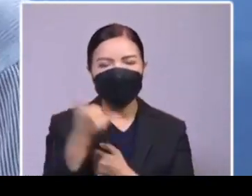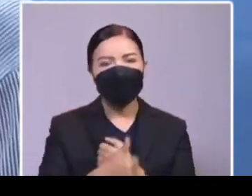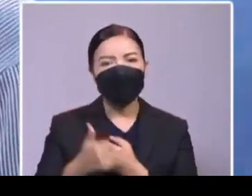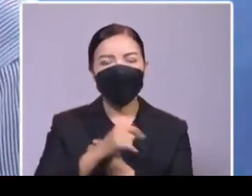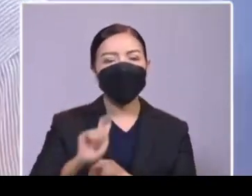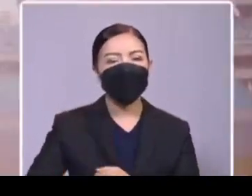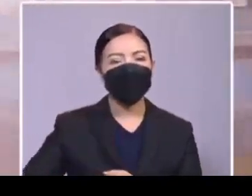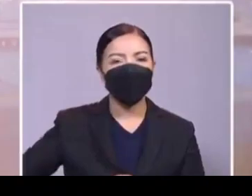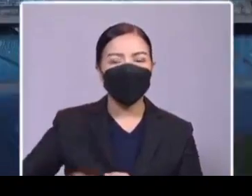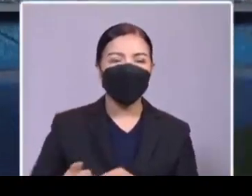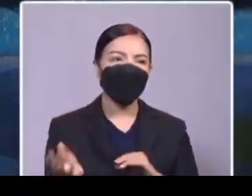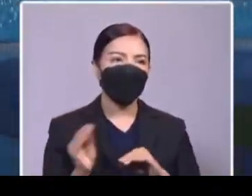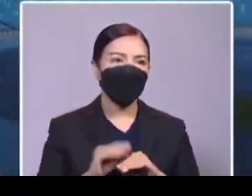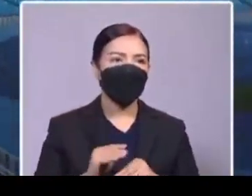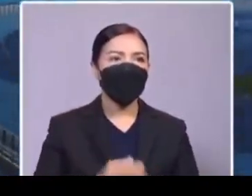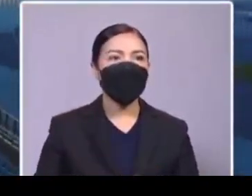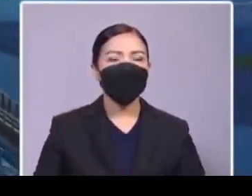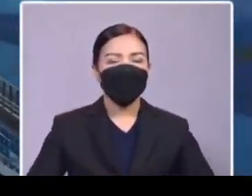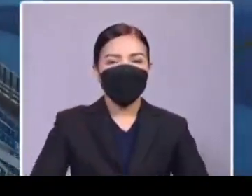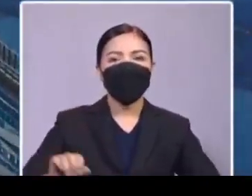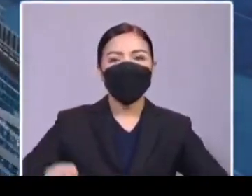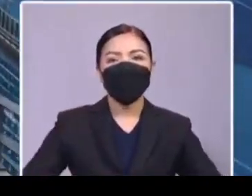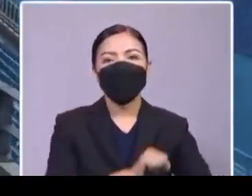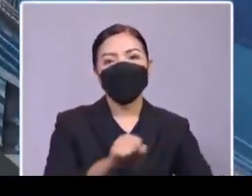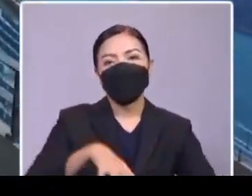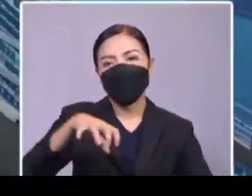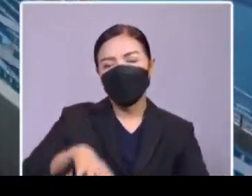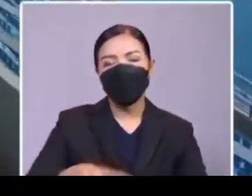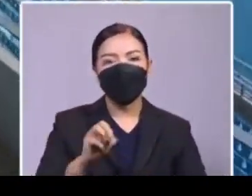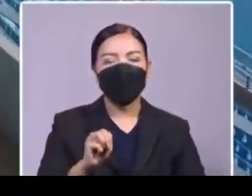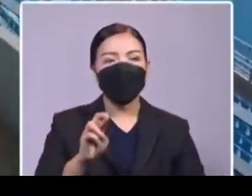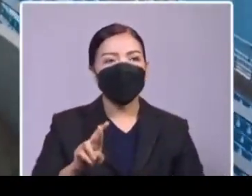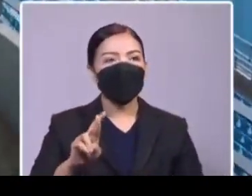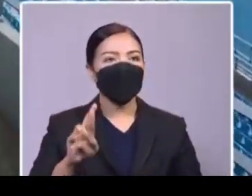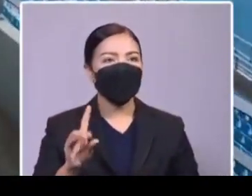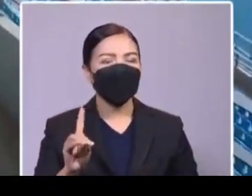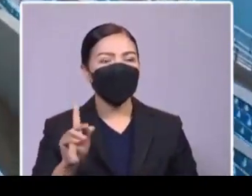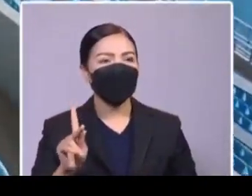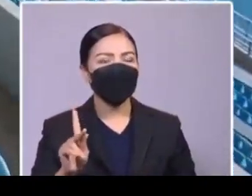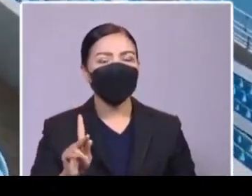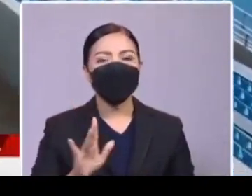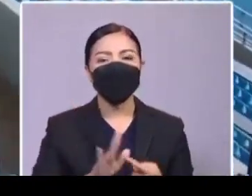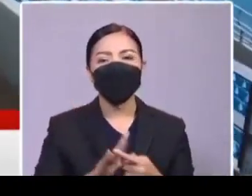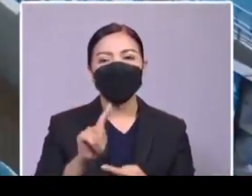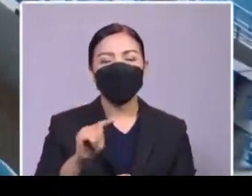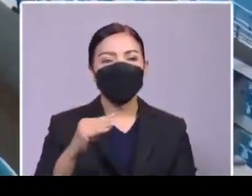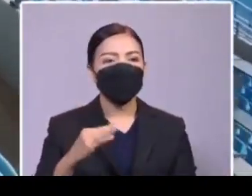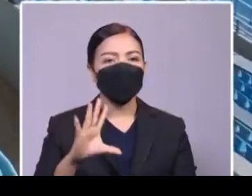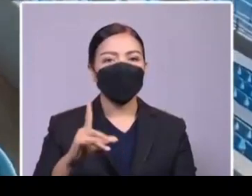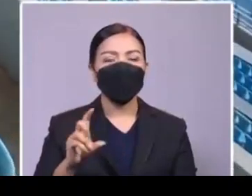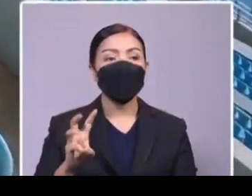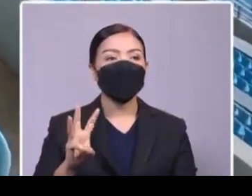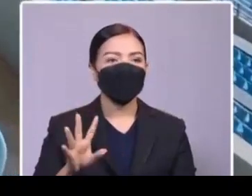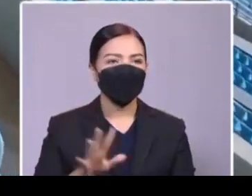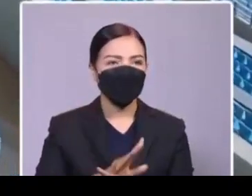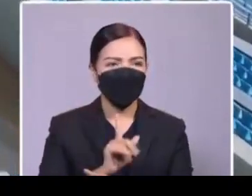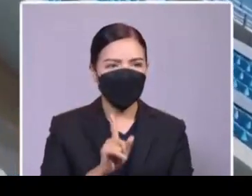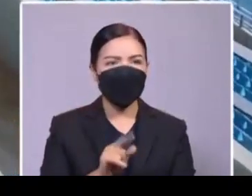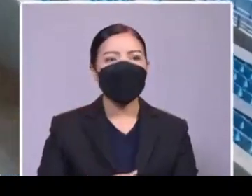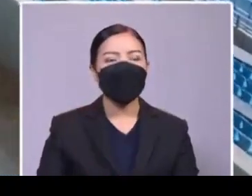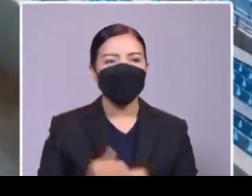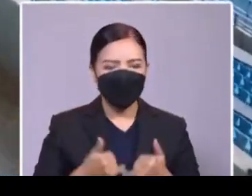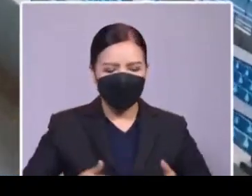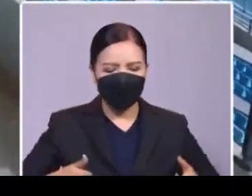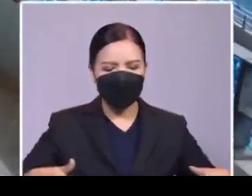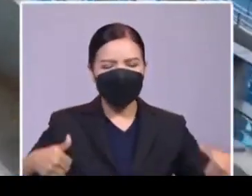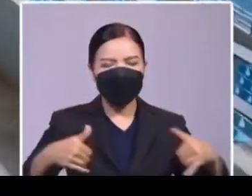ครับ สำหรับสนามมรดกเตโชแห่งนี้นะครับซึ่งถือว่าเป็นสนามใหญ่เลยทีเดียวนะครับจุแฟนกีฬาได้เกือบ 60,000